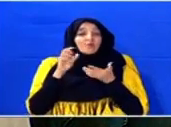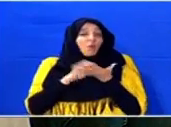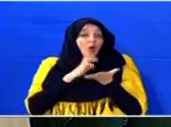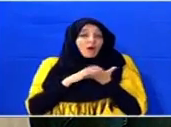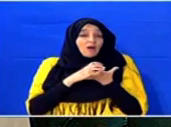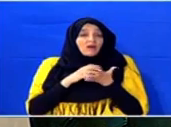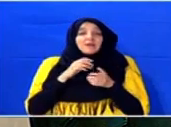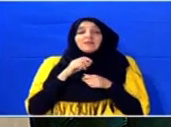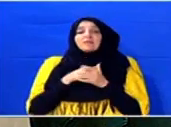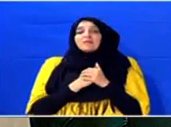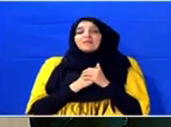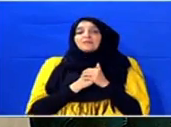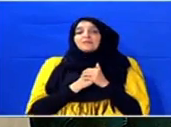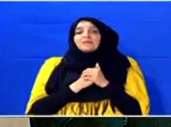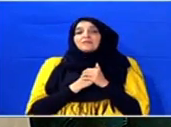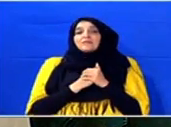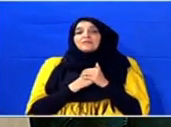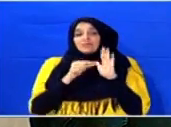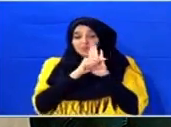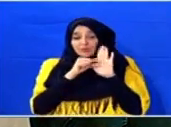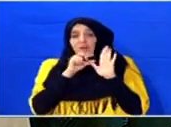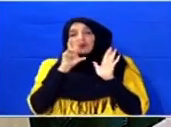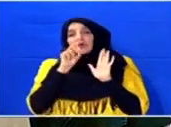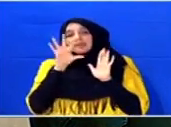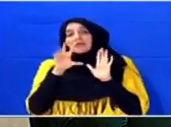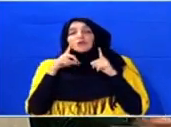35 من سوره النساء